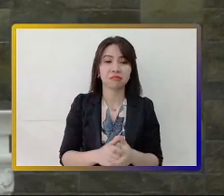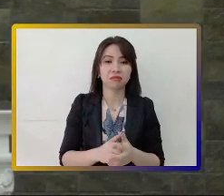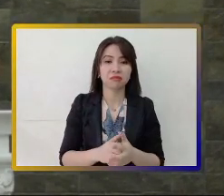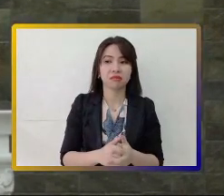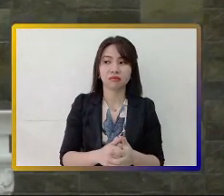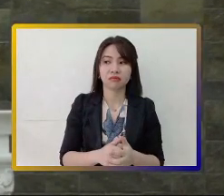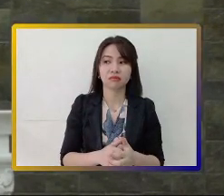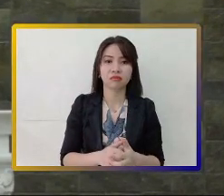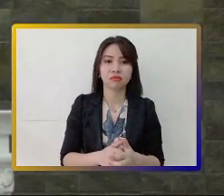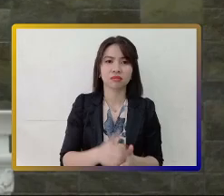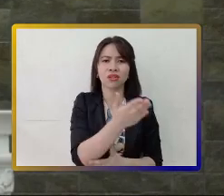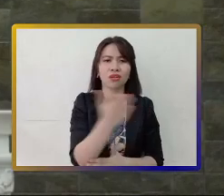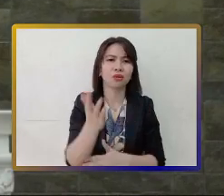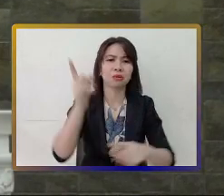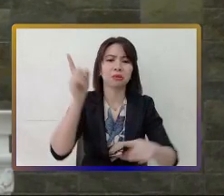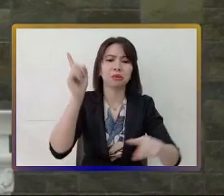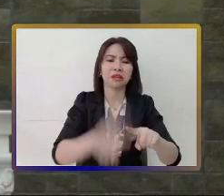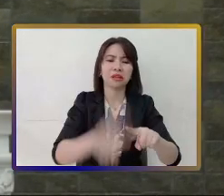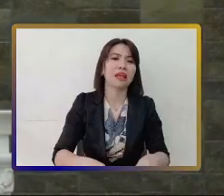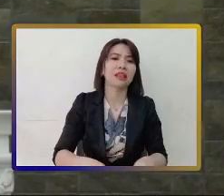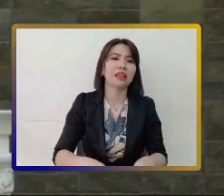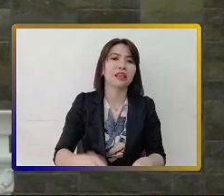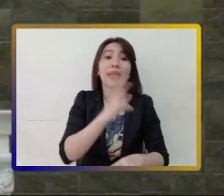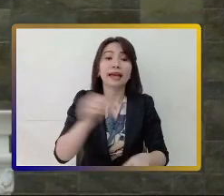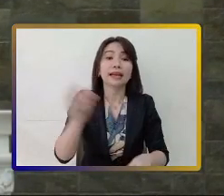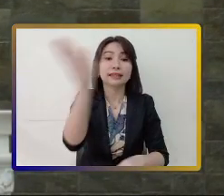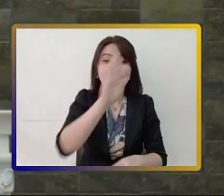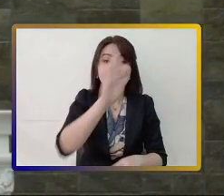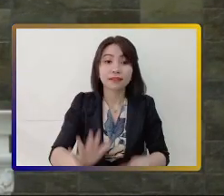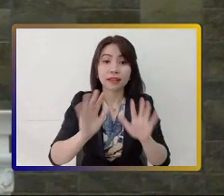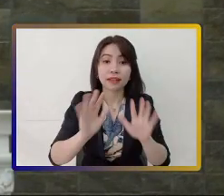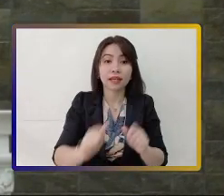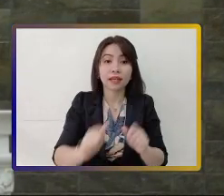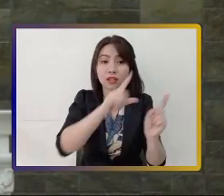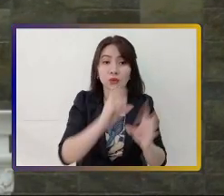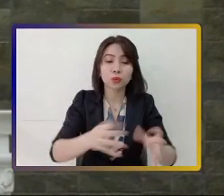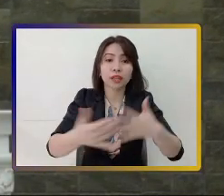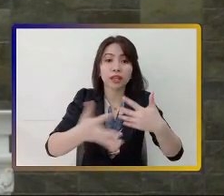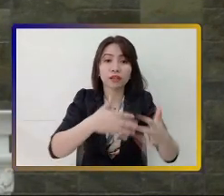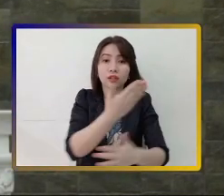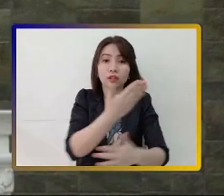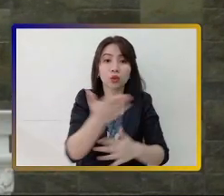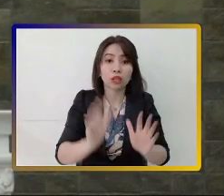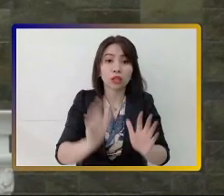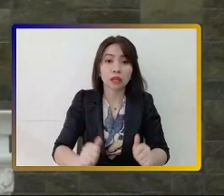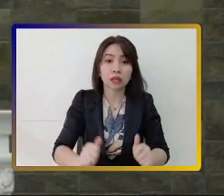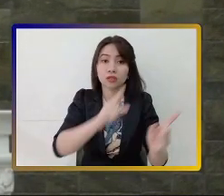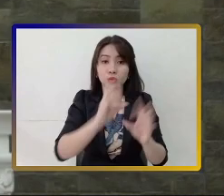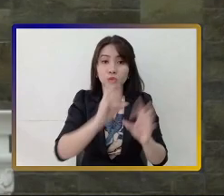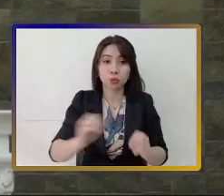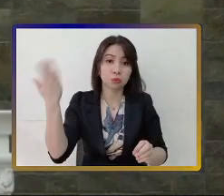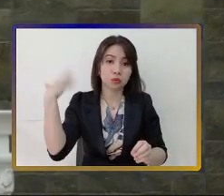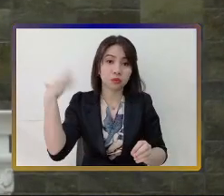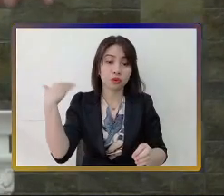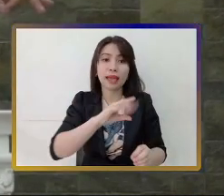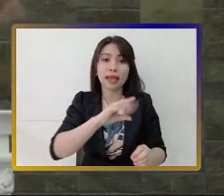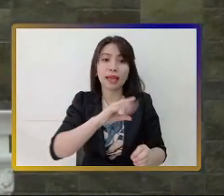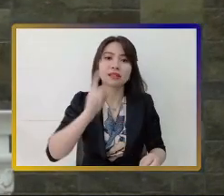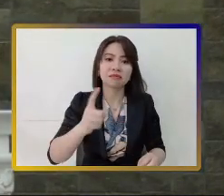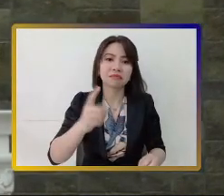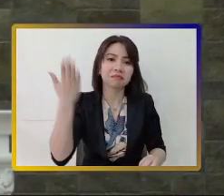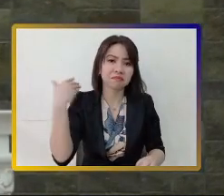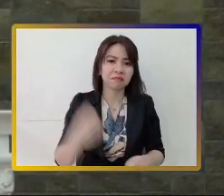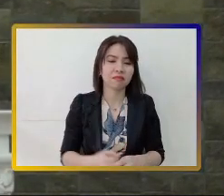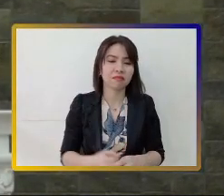hindi mo na magagawa ang dati mong ginagawa. Hindi mo na masasabi ang dati mong sinasabi. Iba na